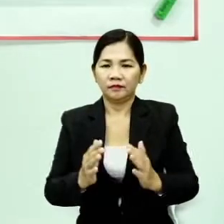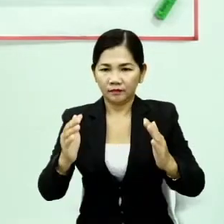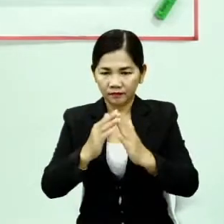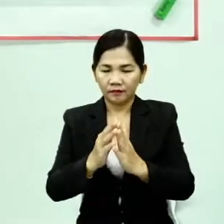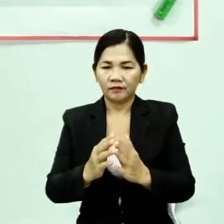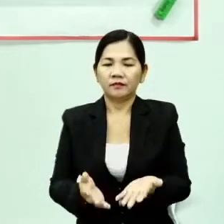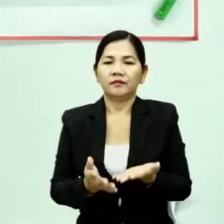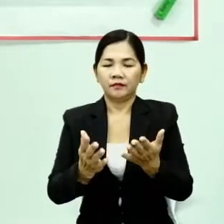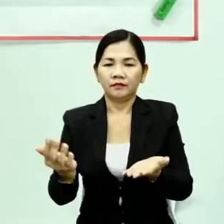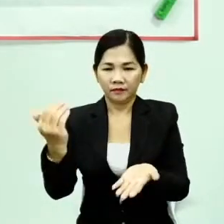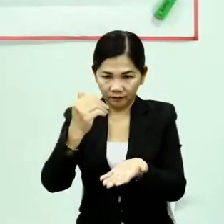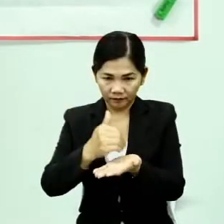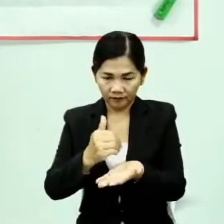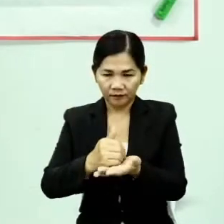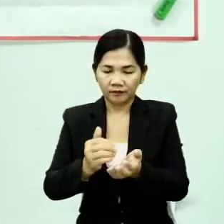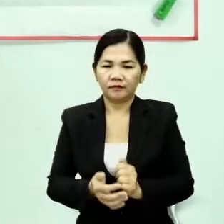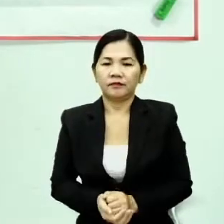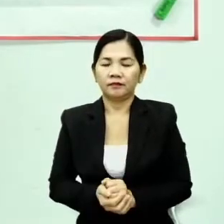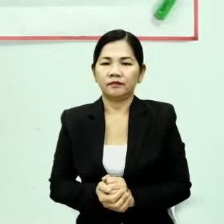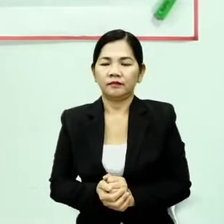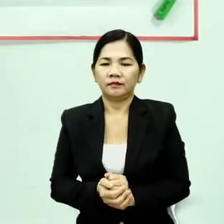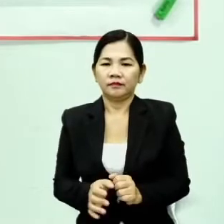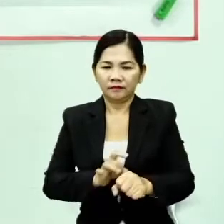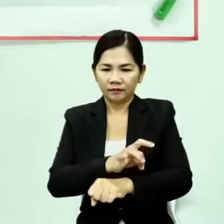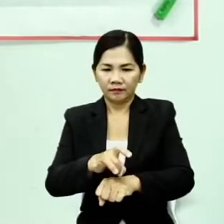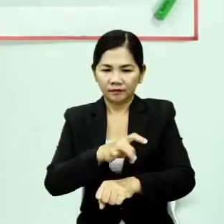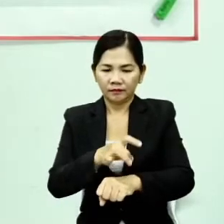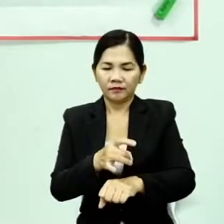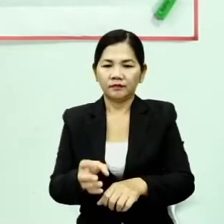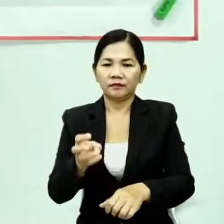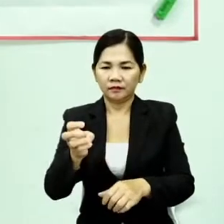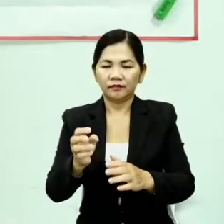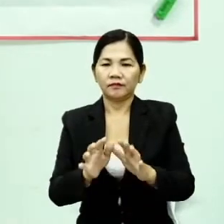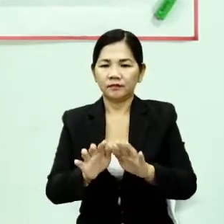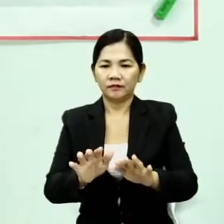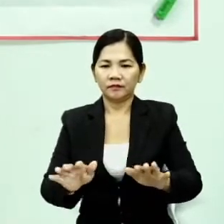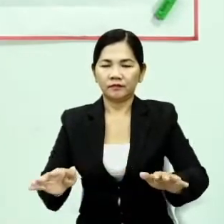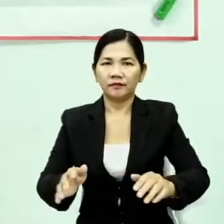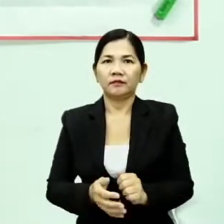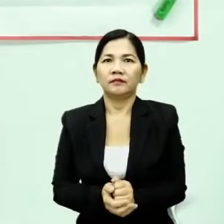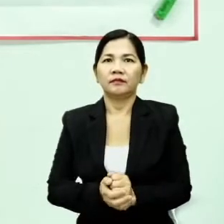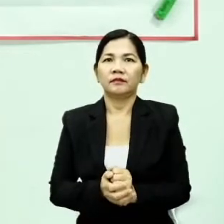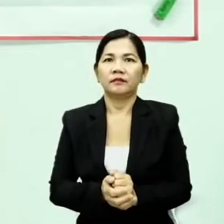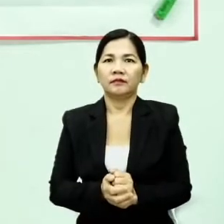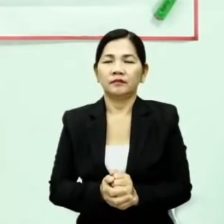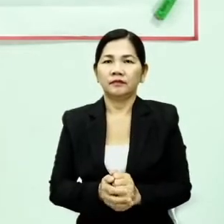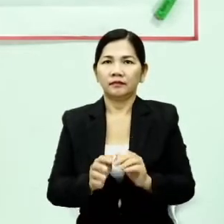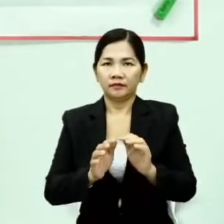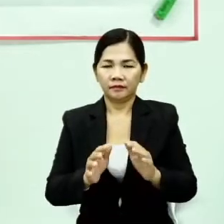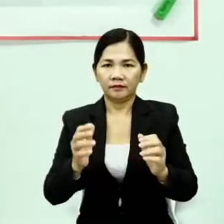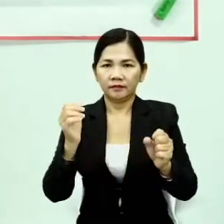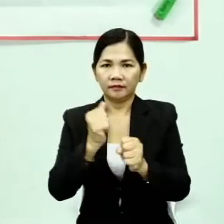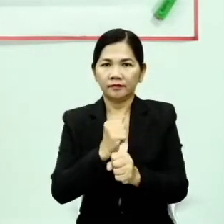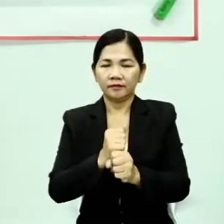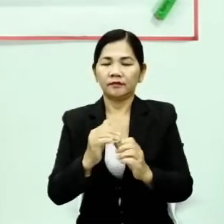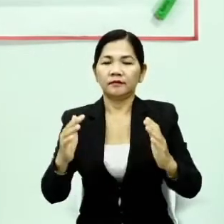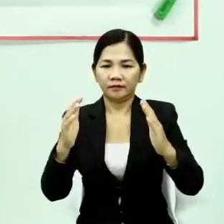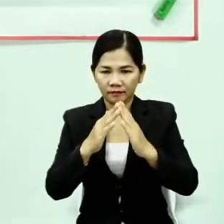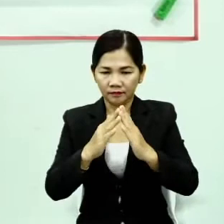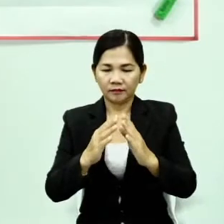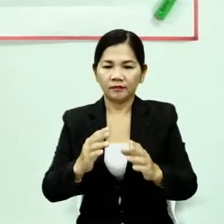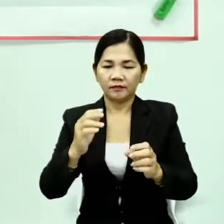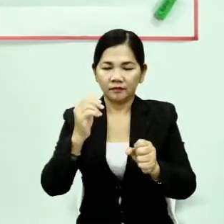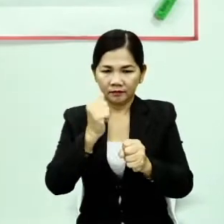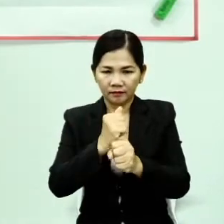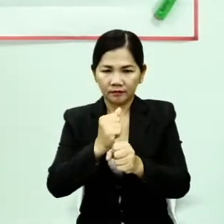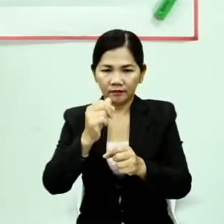bạc con cha làng vinh là con á cha chẳng để lưu tục về bản tịch sản phẩm con cồn cha hai con cha đại bàn thưa cách cáp tia cha chu nội